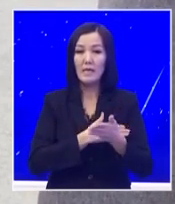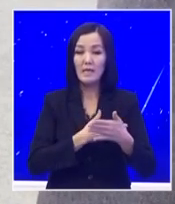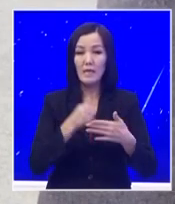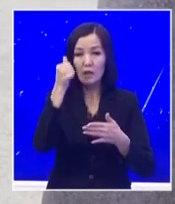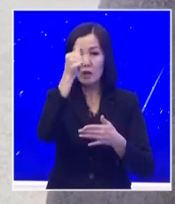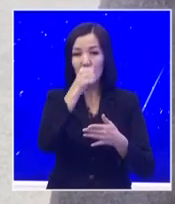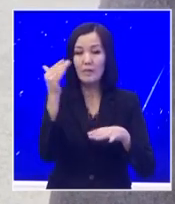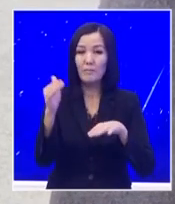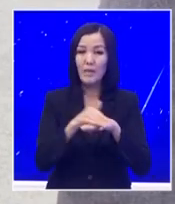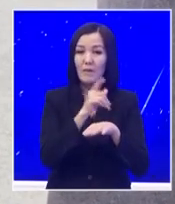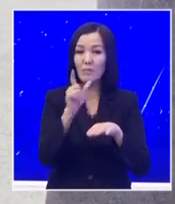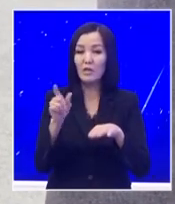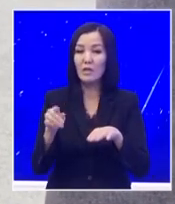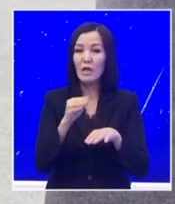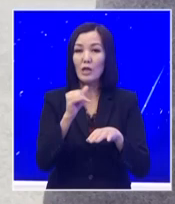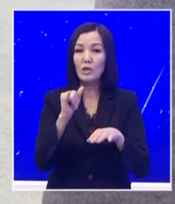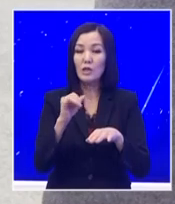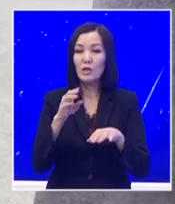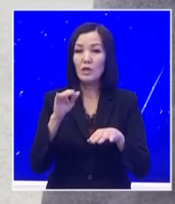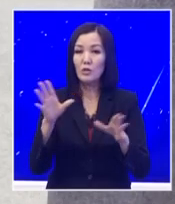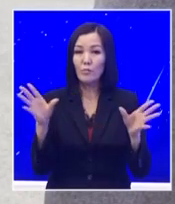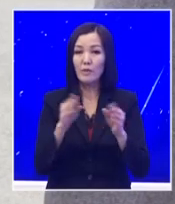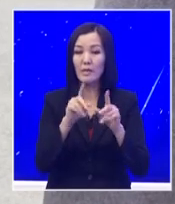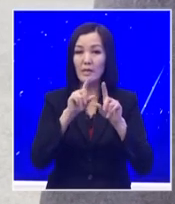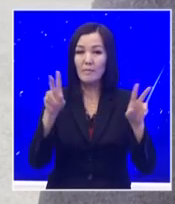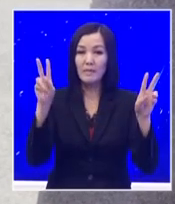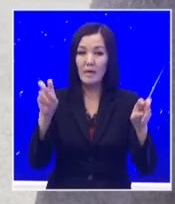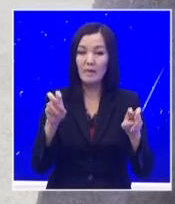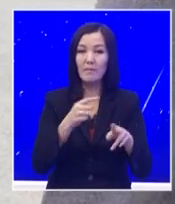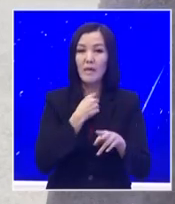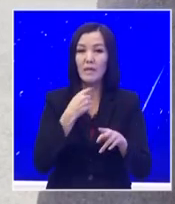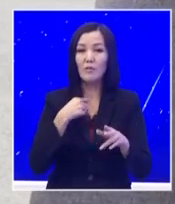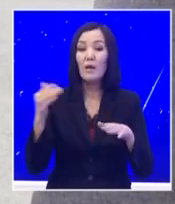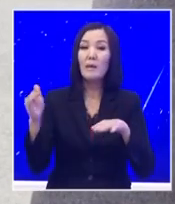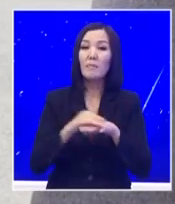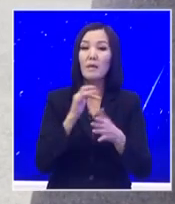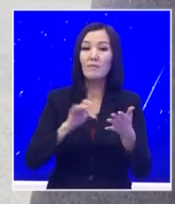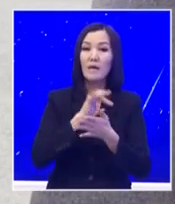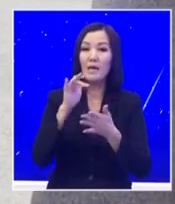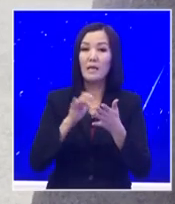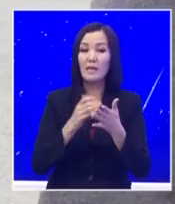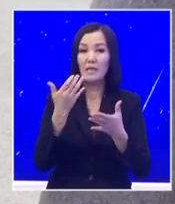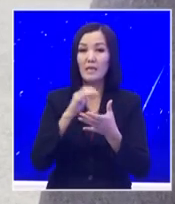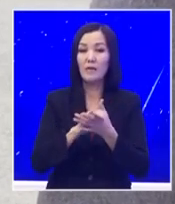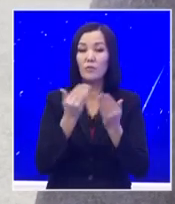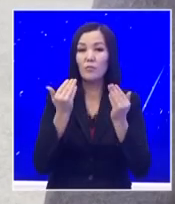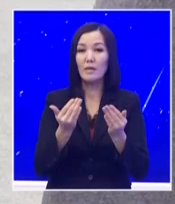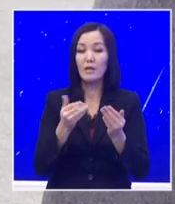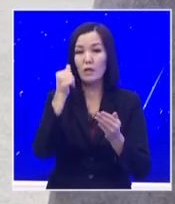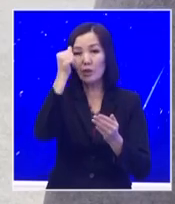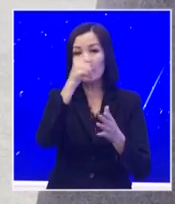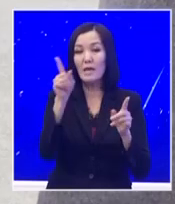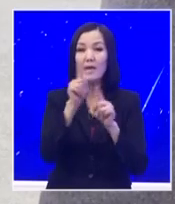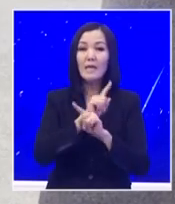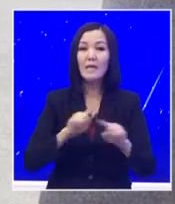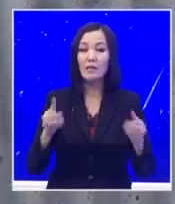жалпы жетісу біз біргеміз осы тақырымда хештегінде Талдықорған мейірімді қала екендігін біз таныту мақсатында биылғы жыл